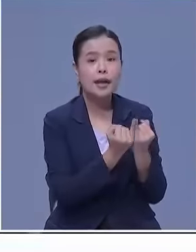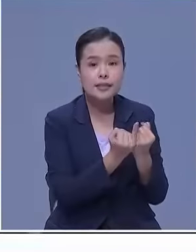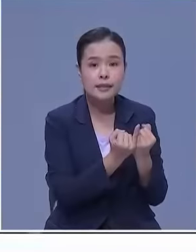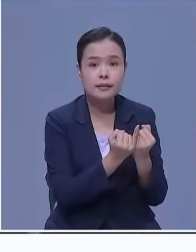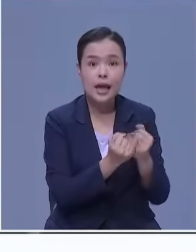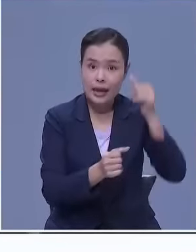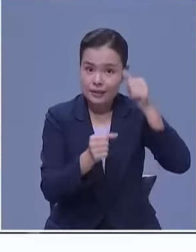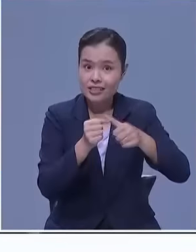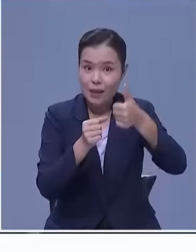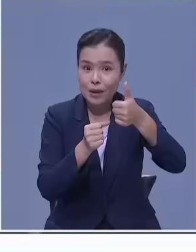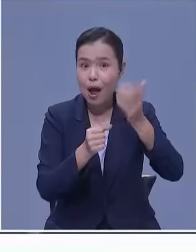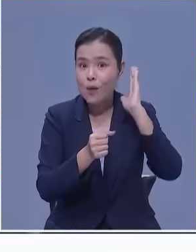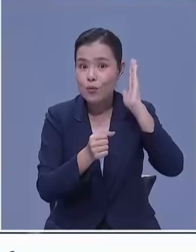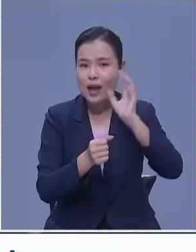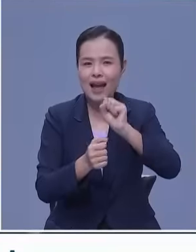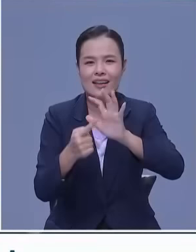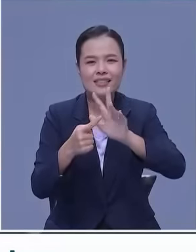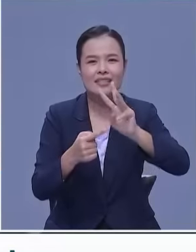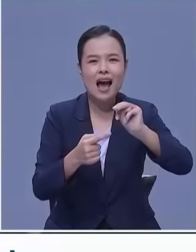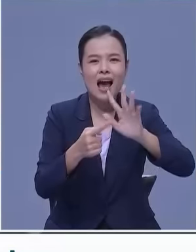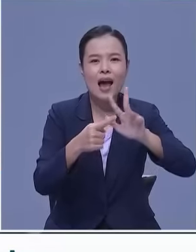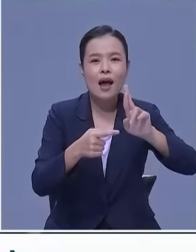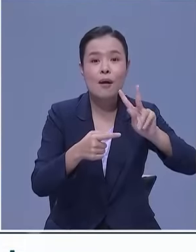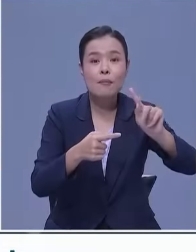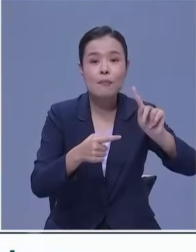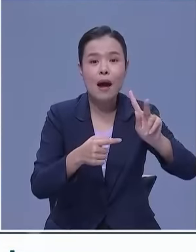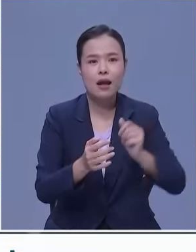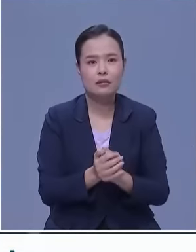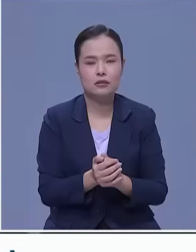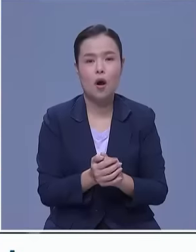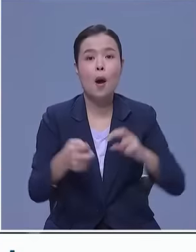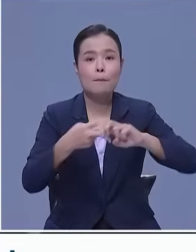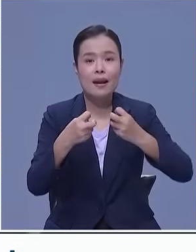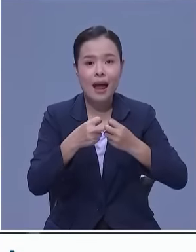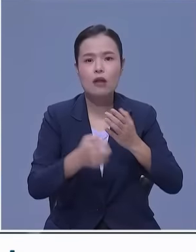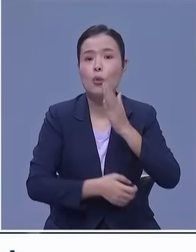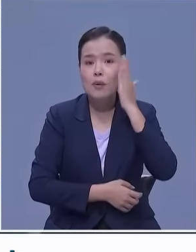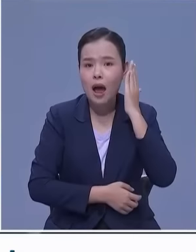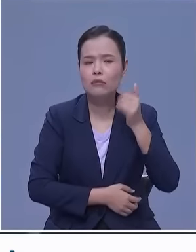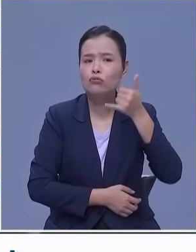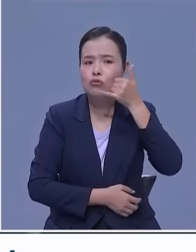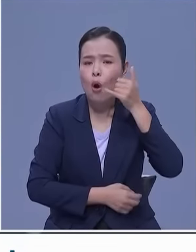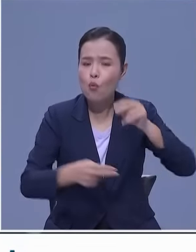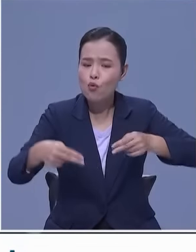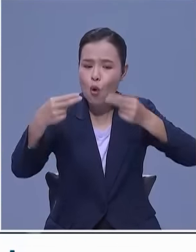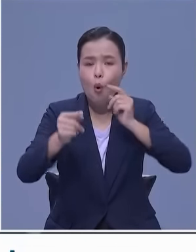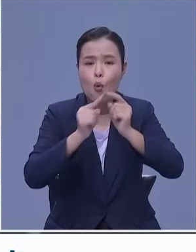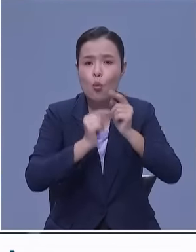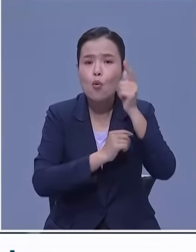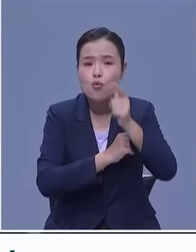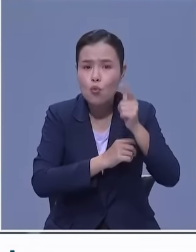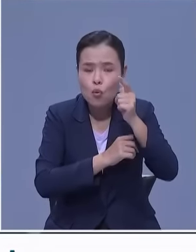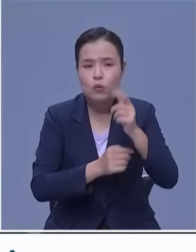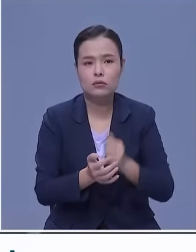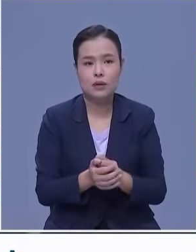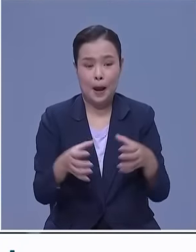สามารถจำได้ไหม อ๋อใช่ใช่ล่าสุด ก็มีปัญหากับผู้กองเท่านั้นนั่นแหละแล้วคุณสามารถก็บอกว่าผมเนี่ยวิดีโอคอลนะคุยกับลุงตลอดเลยมันเกิดจากการ